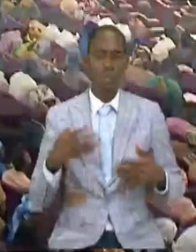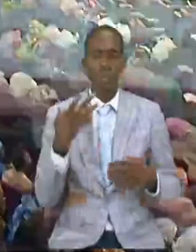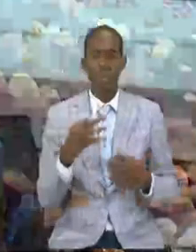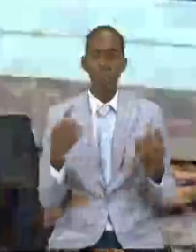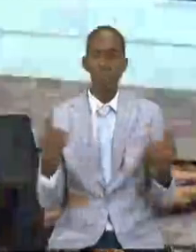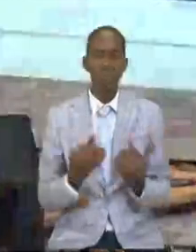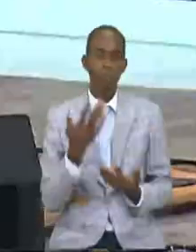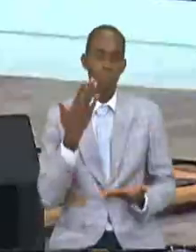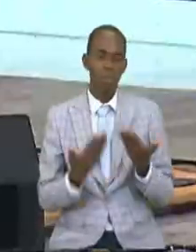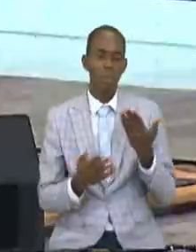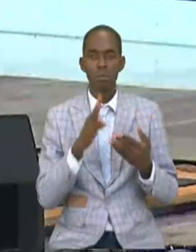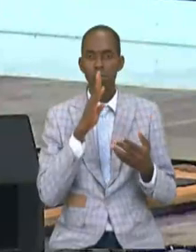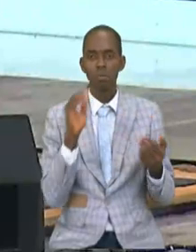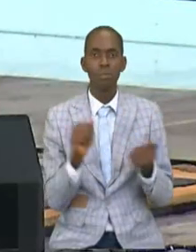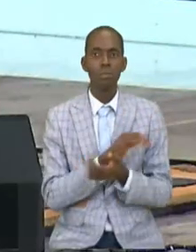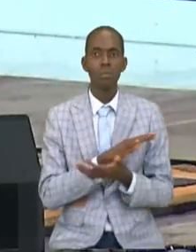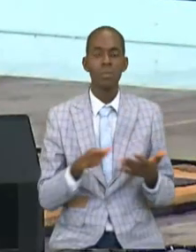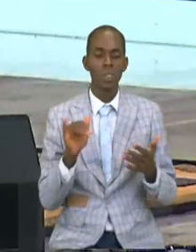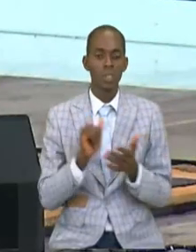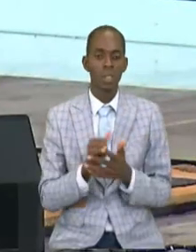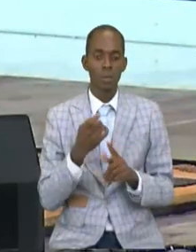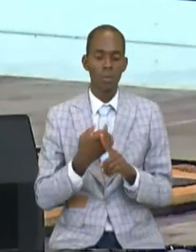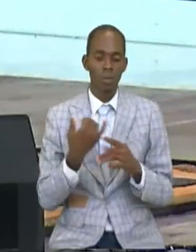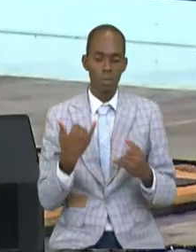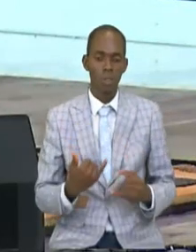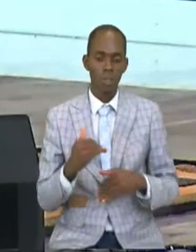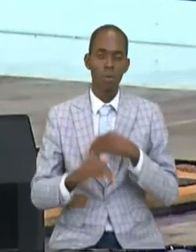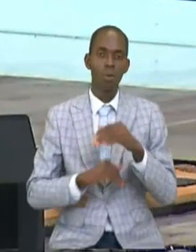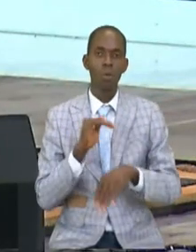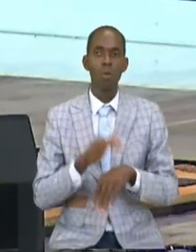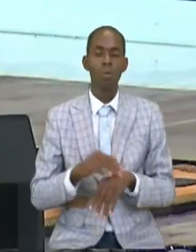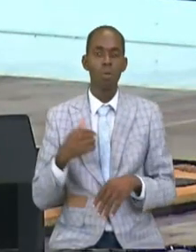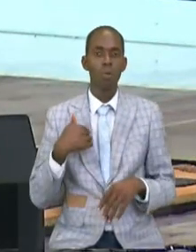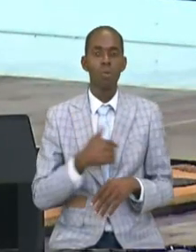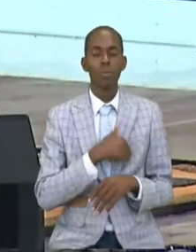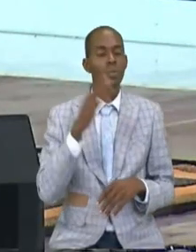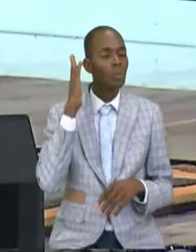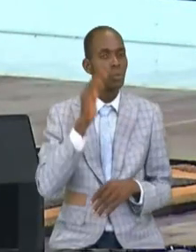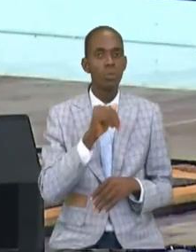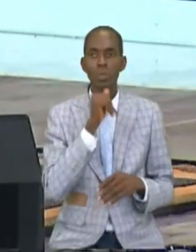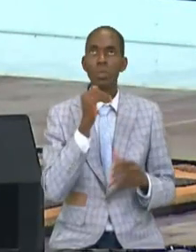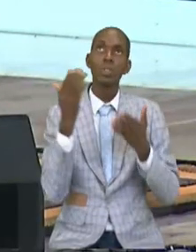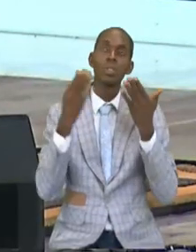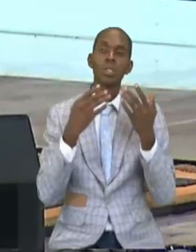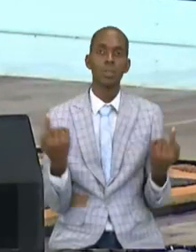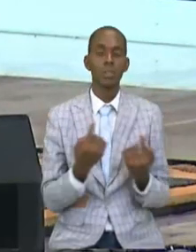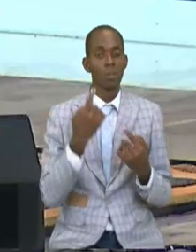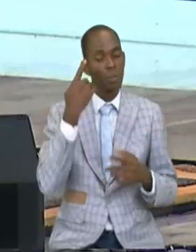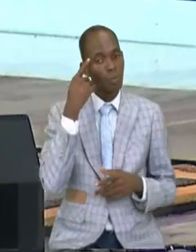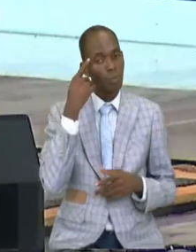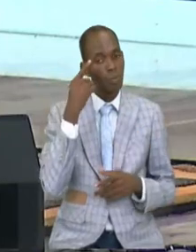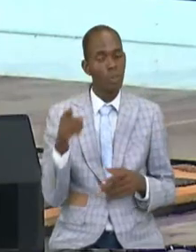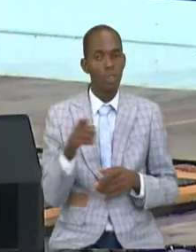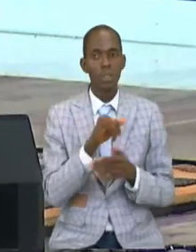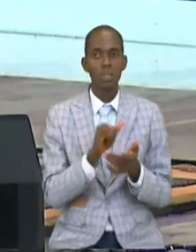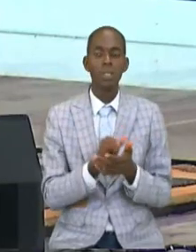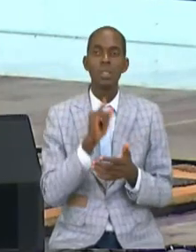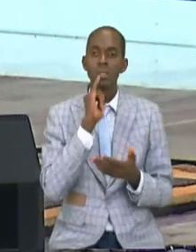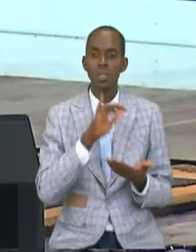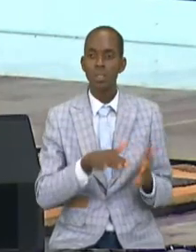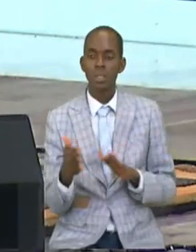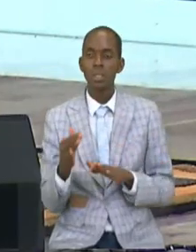péché fût détruit, pour que nous ne soyons plus esclaves du péché. Car celui qui